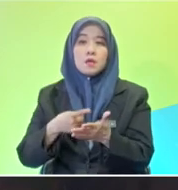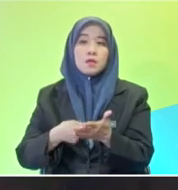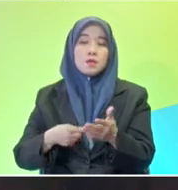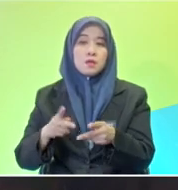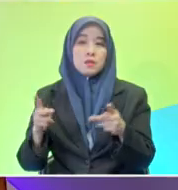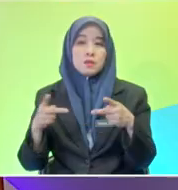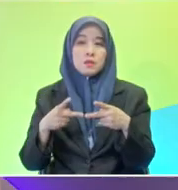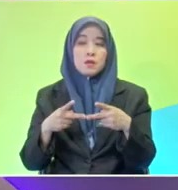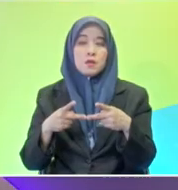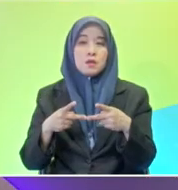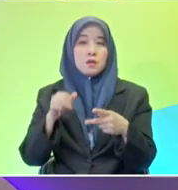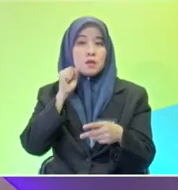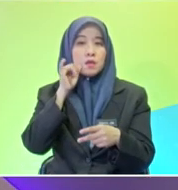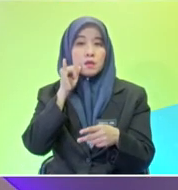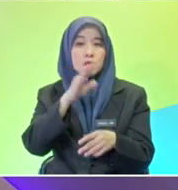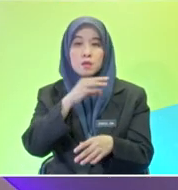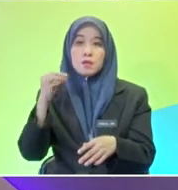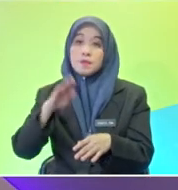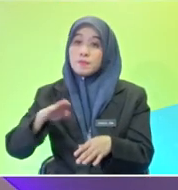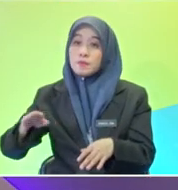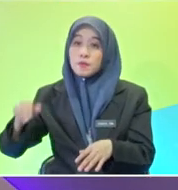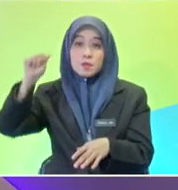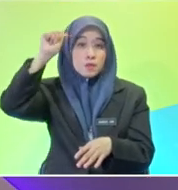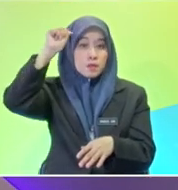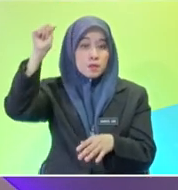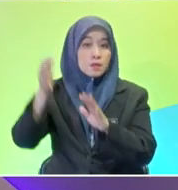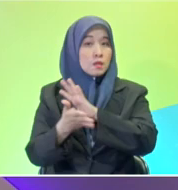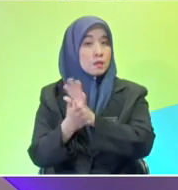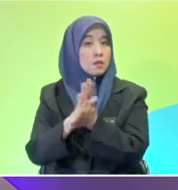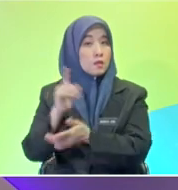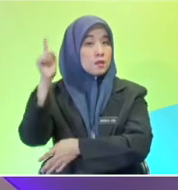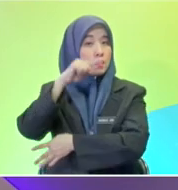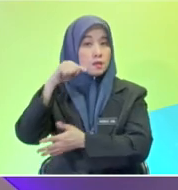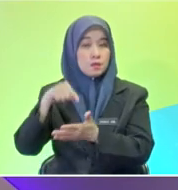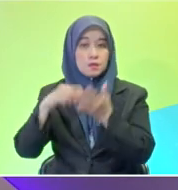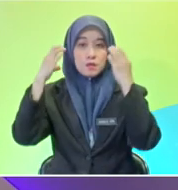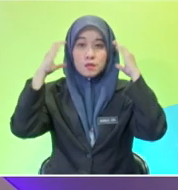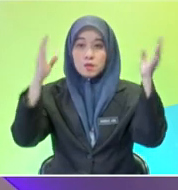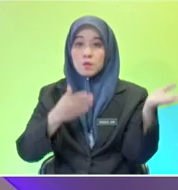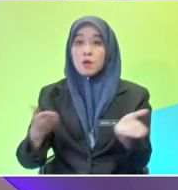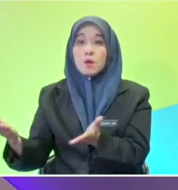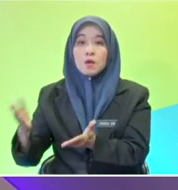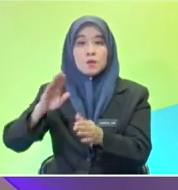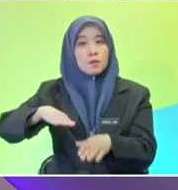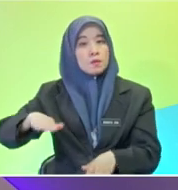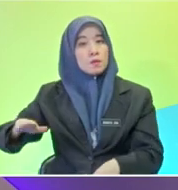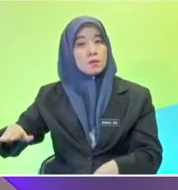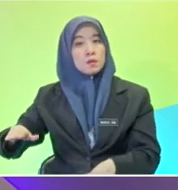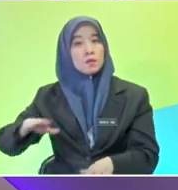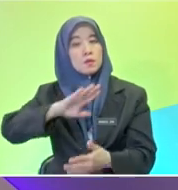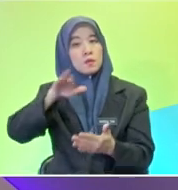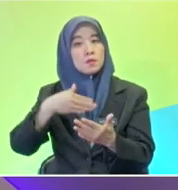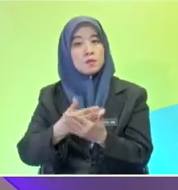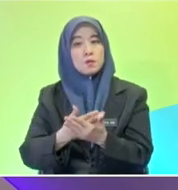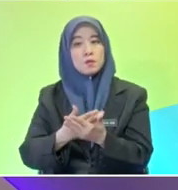Syafiqah dan adik-adik semua, assalamualaikum. Jadi hari ini Cikgu Su nak bawa adik-adik semua